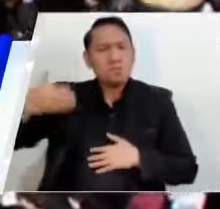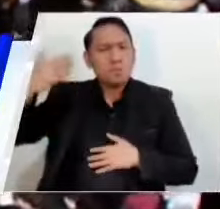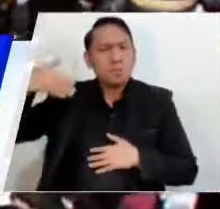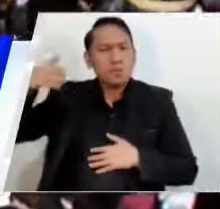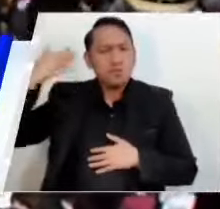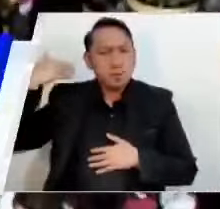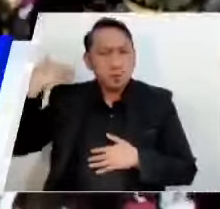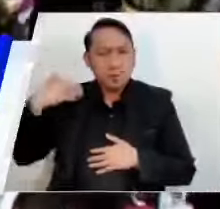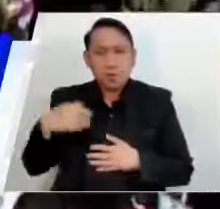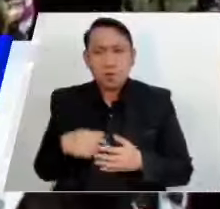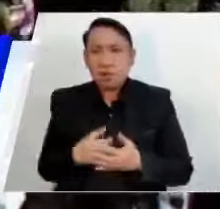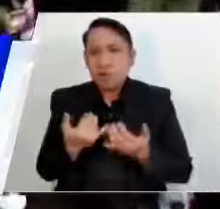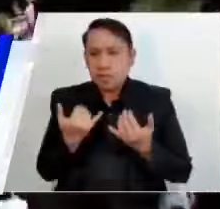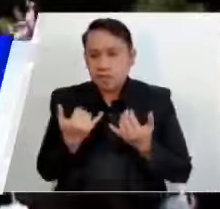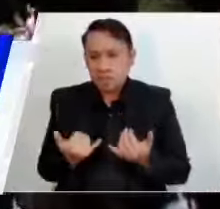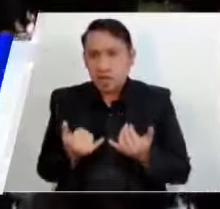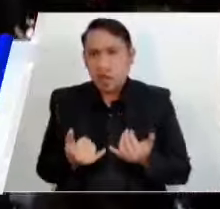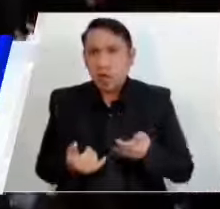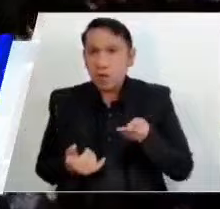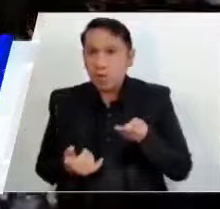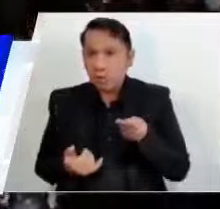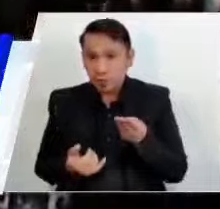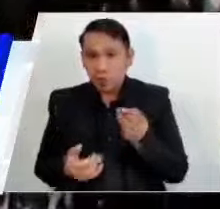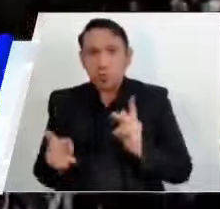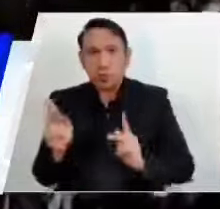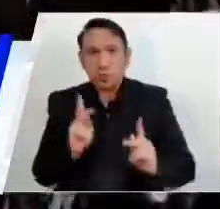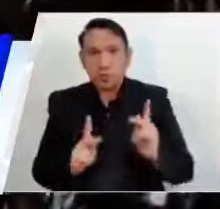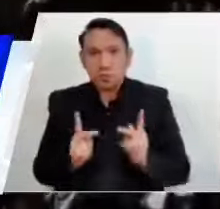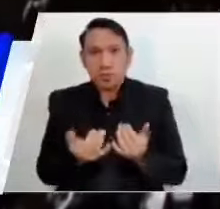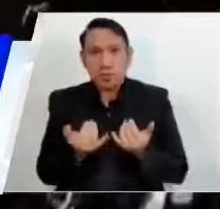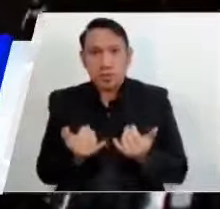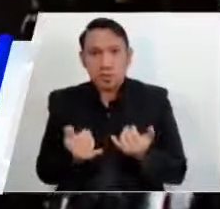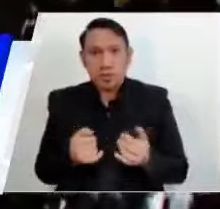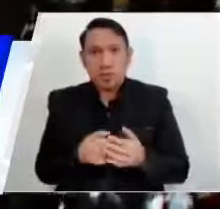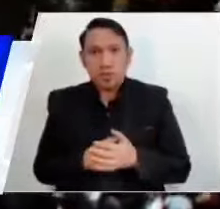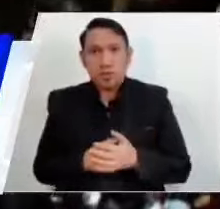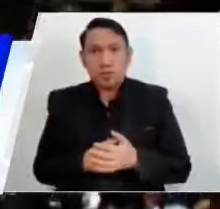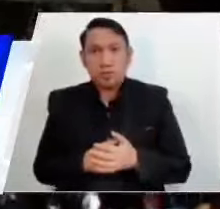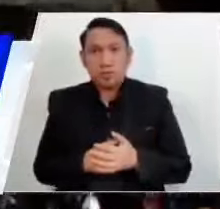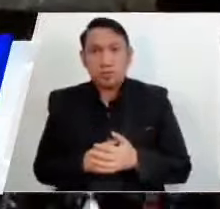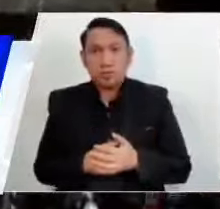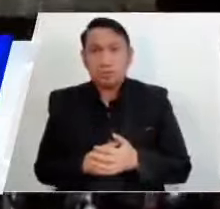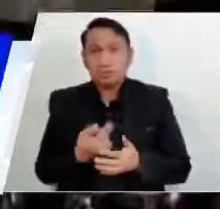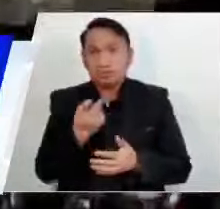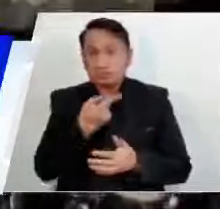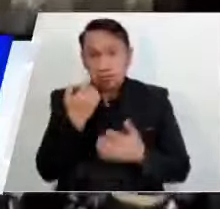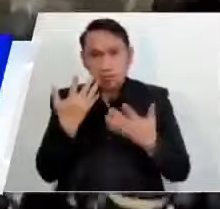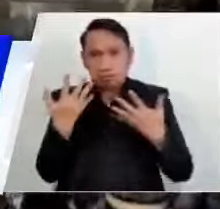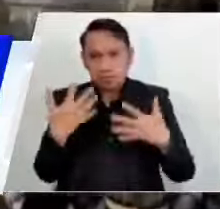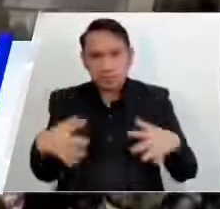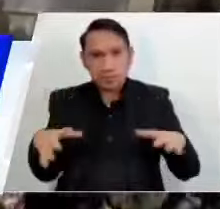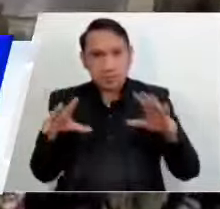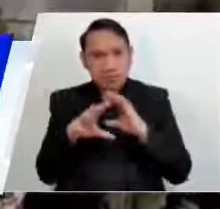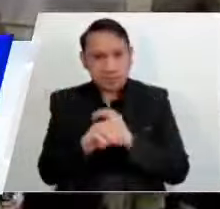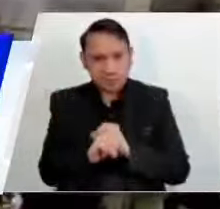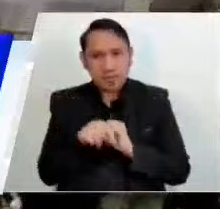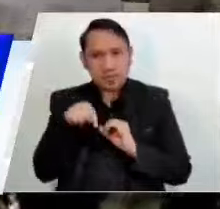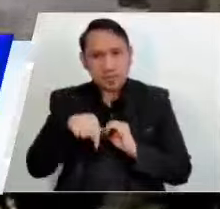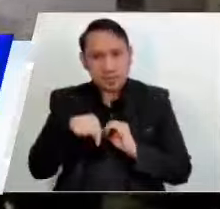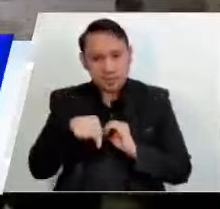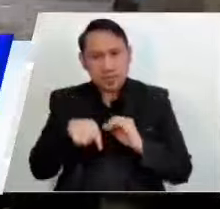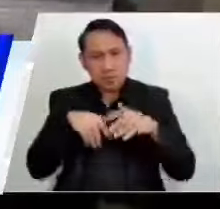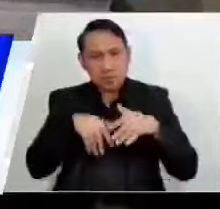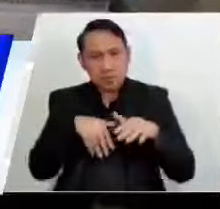mas kakaunti na ang mga tao sa mga oras na ito at sa isang Dekada nga kasi ng translasyon Igan Ito na ang pinakamaagang nakabalik sa